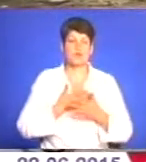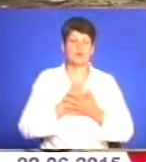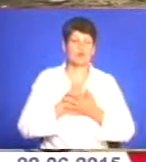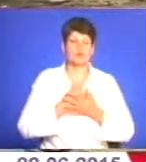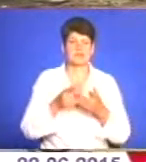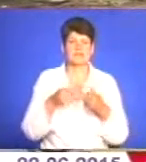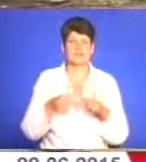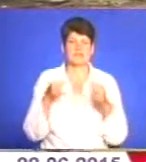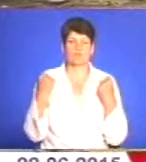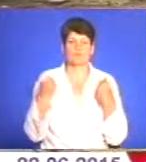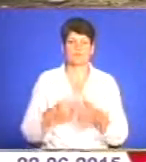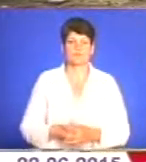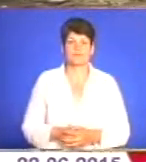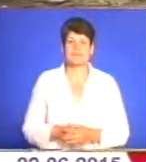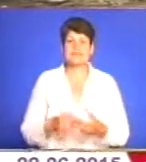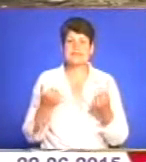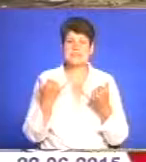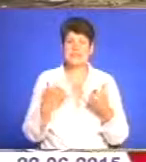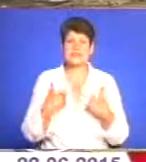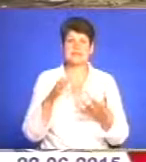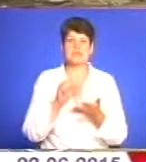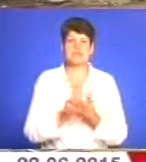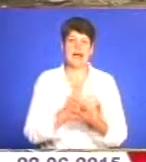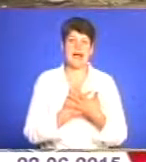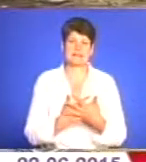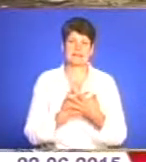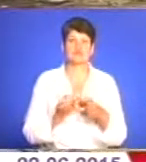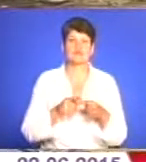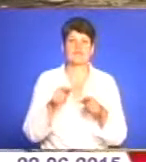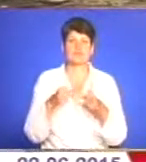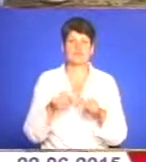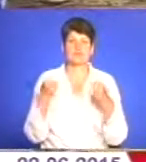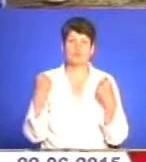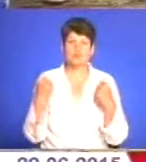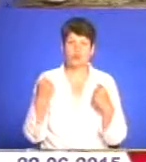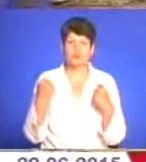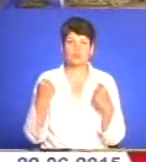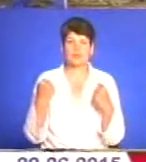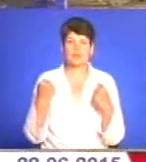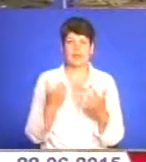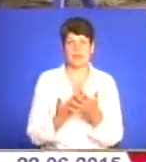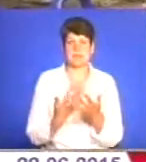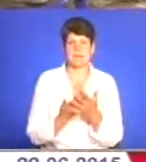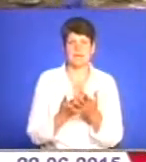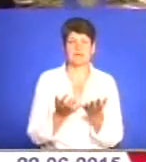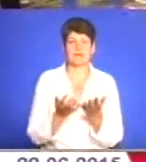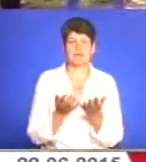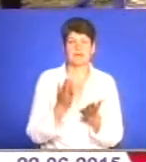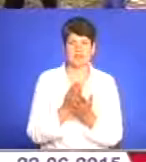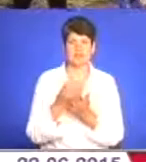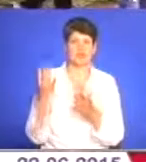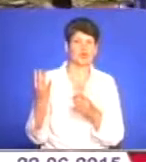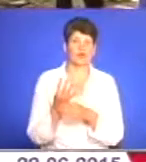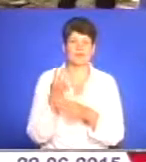вид спорту. Зараз я займаюся активно цим видом спорту. Зараз, наприклад, рахуюся